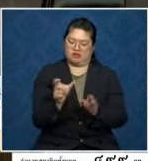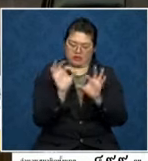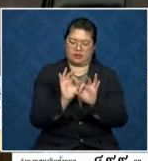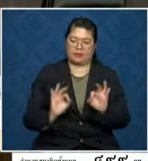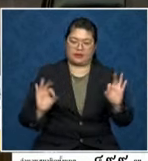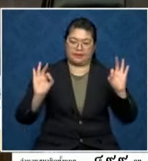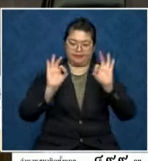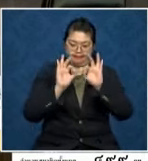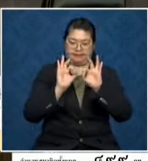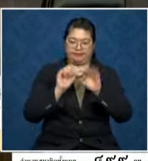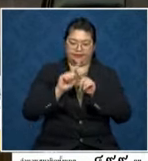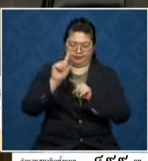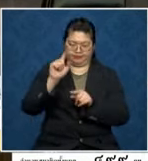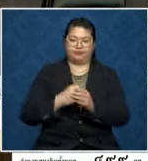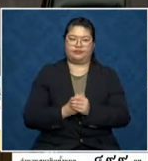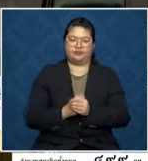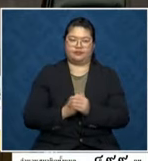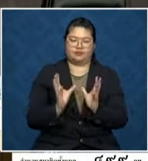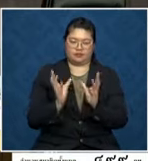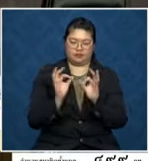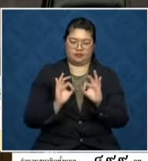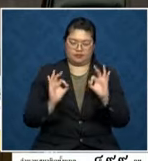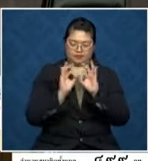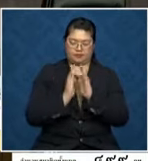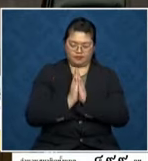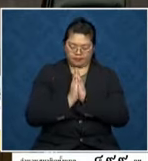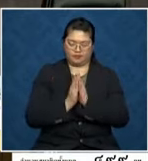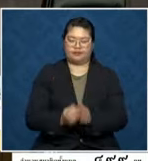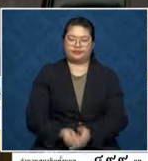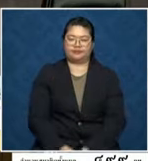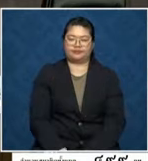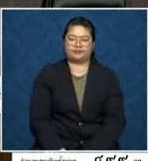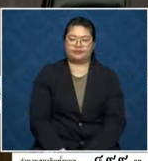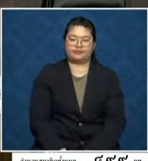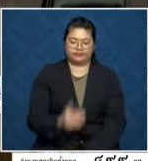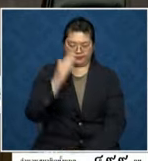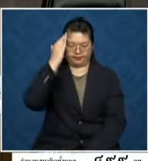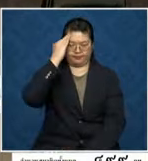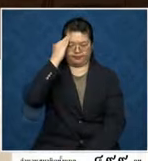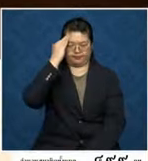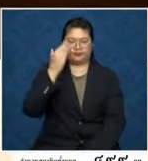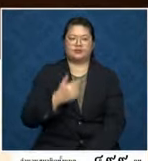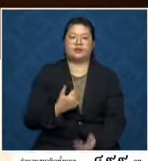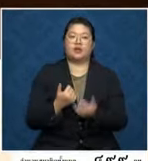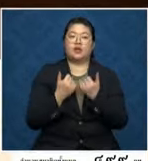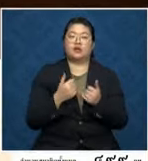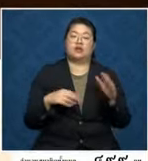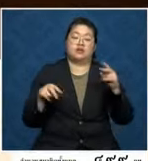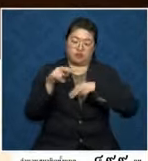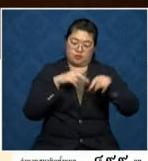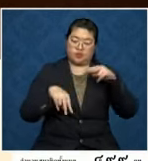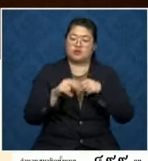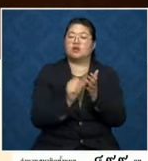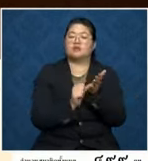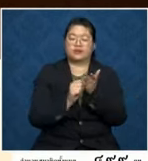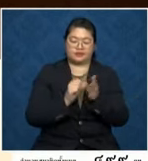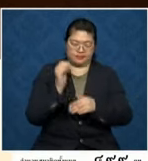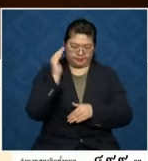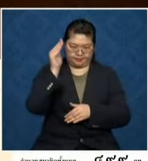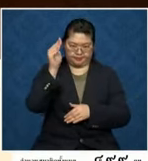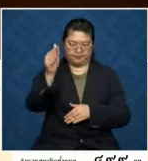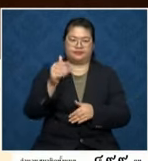ทำหน้าที่นะครับท่านประธานครับขอบพระคุณมากครับ ครับขอบคุณครับรับทราบนะครับเดี๋ยวเราจะมีการตรวจสอบเรื่องนี้แล้วก็ปรับปรุงตามข้อเสนอ